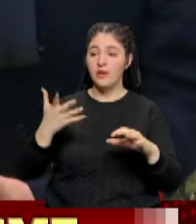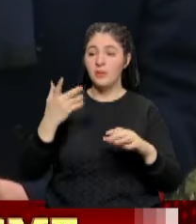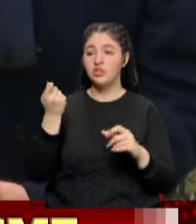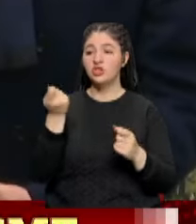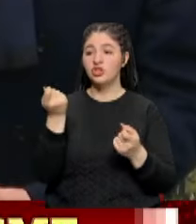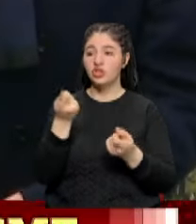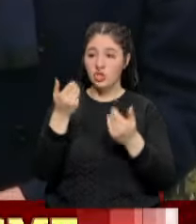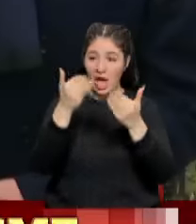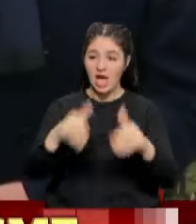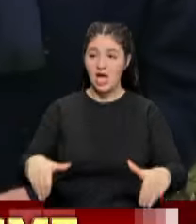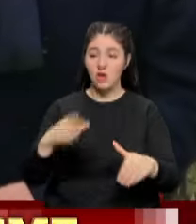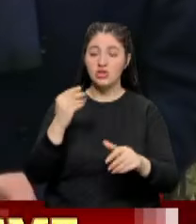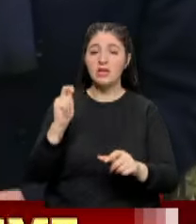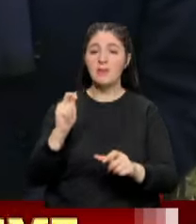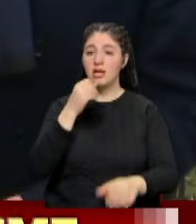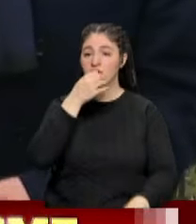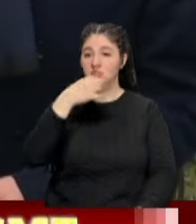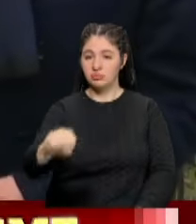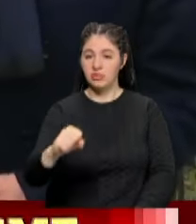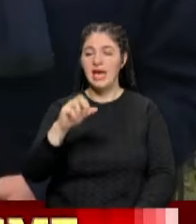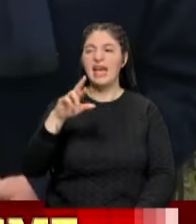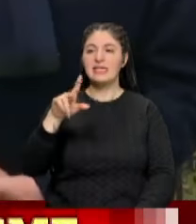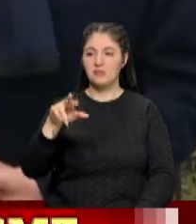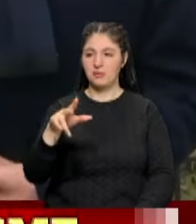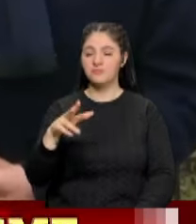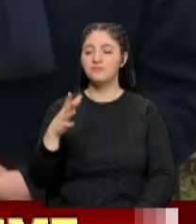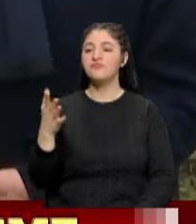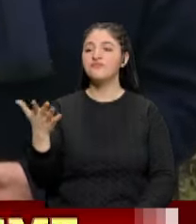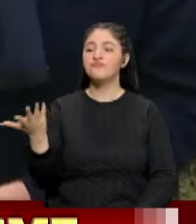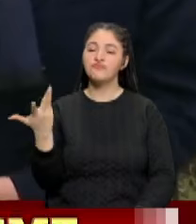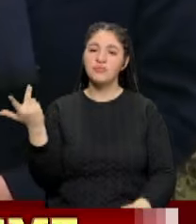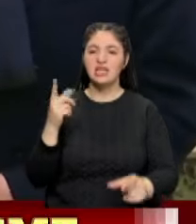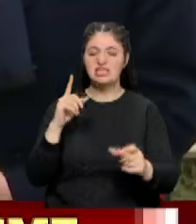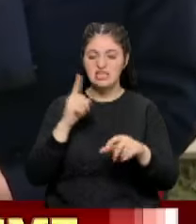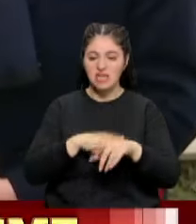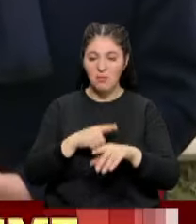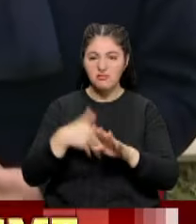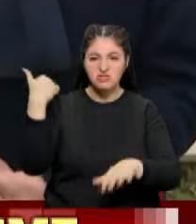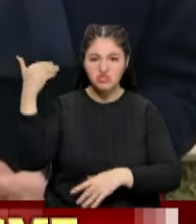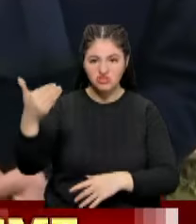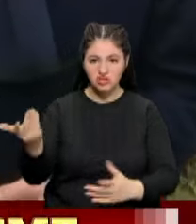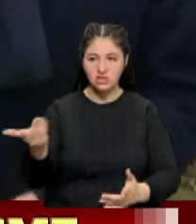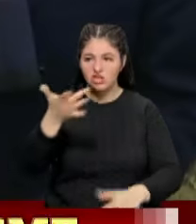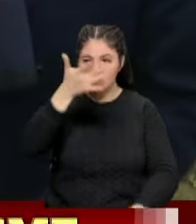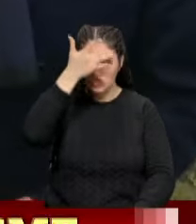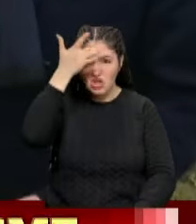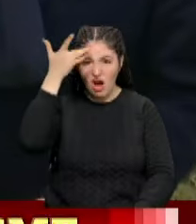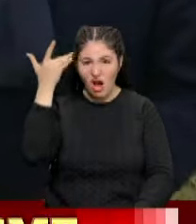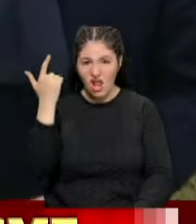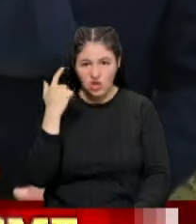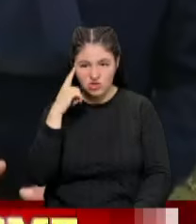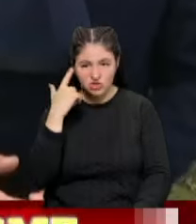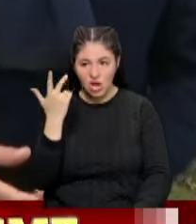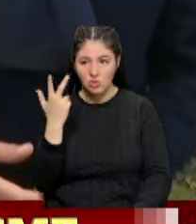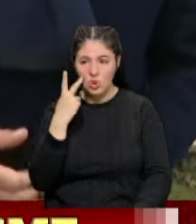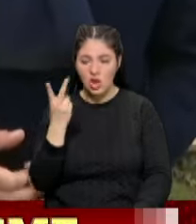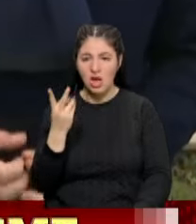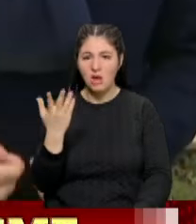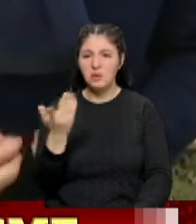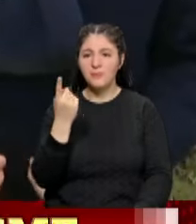işin engellenmesi, yapılmaması vesaire gibi çağ dışı, cahilce,